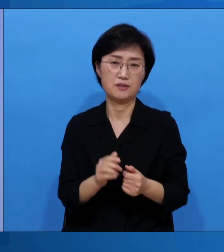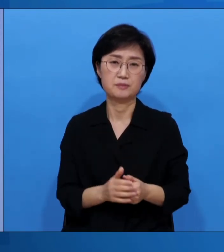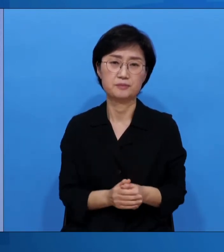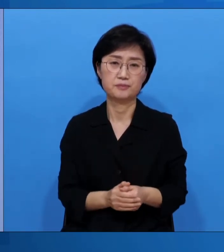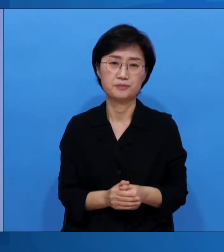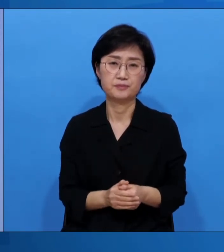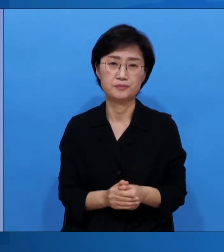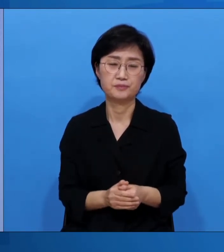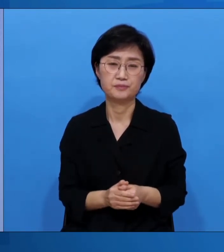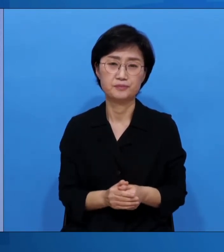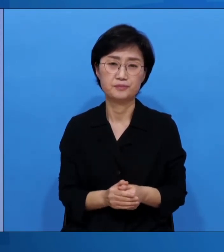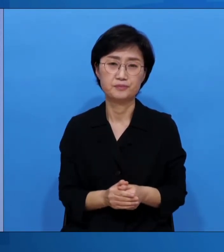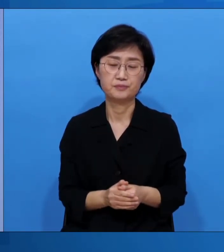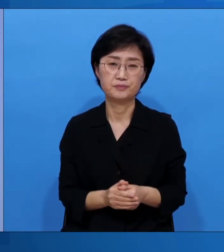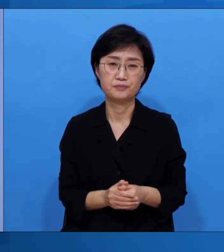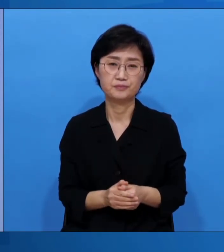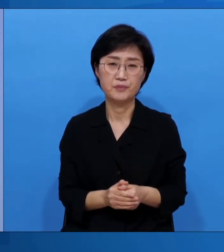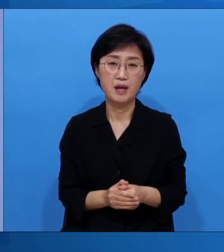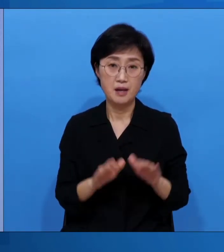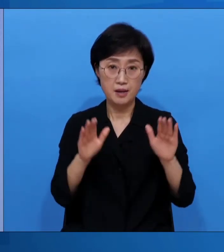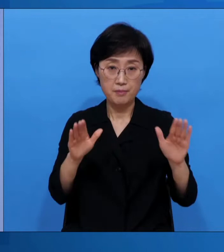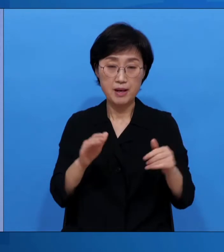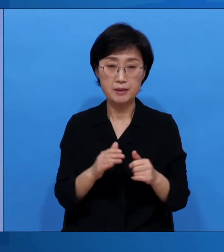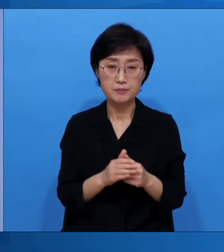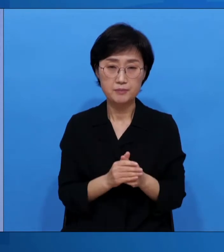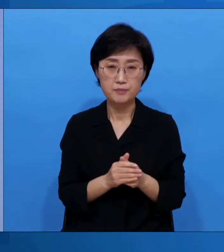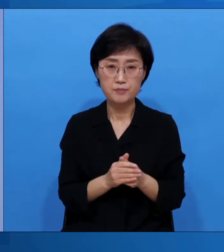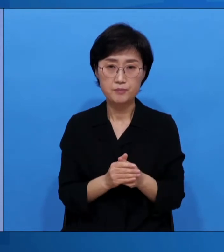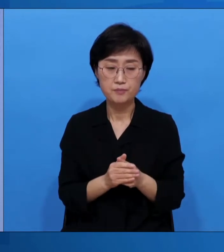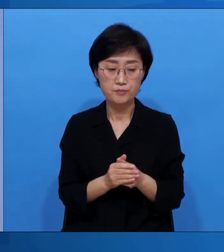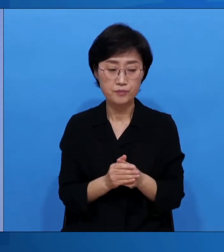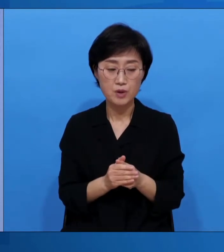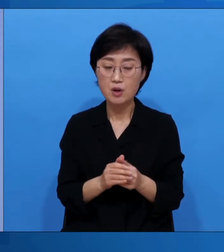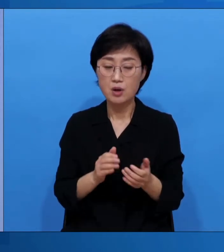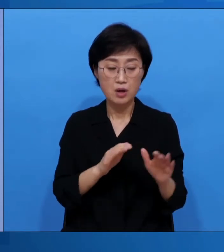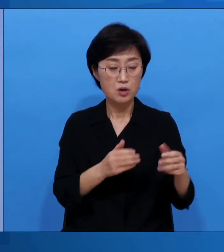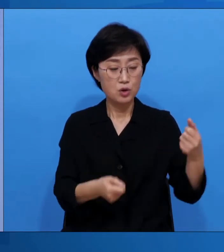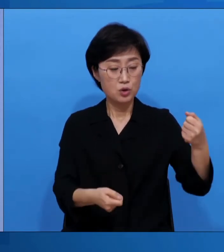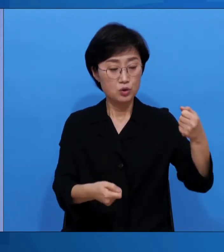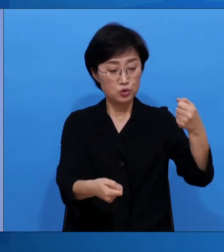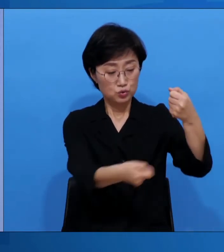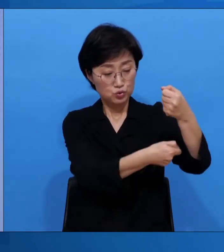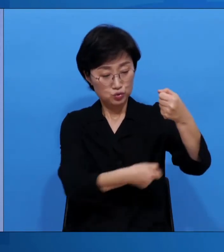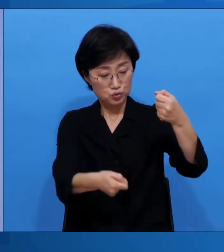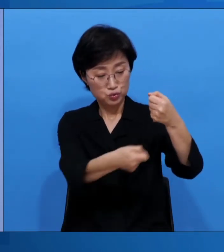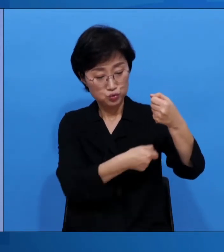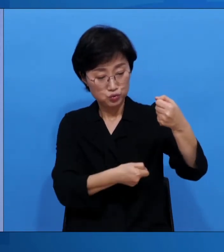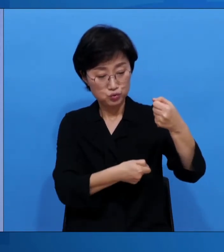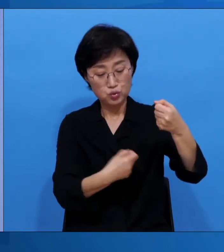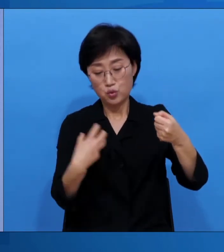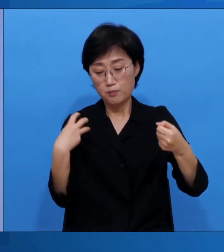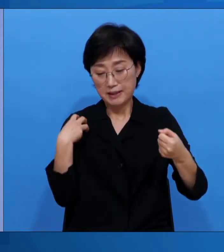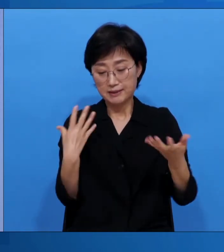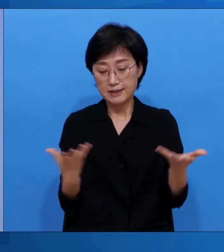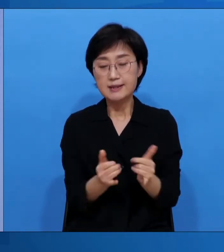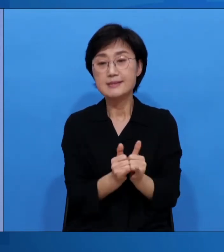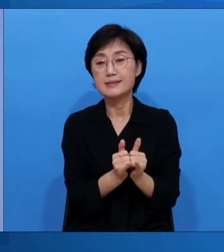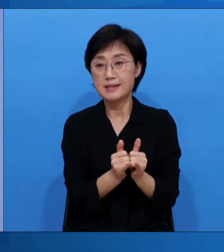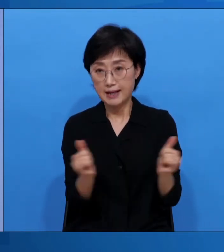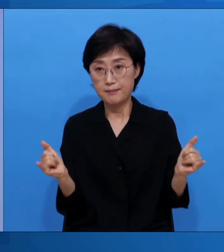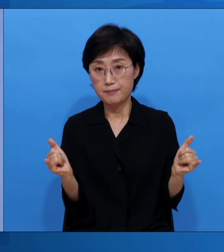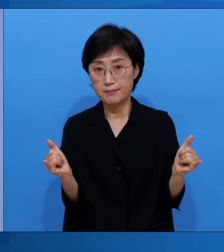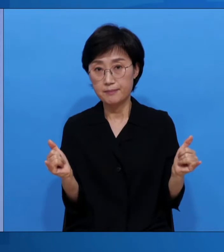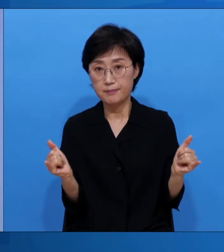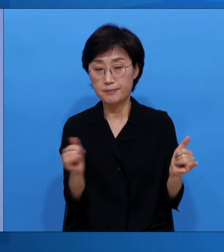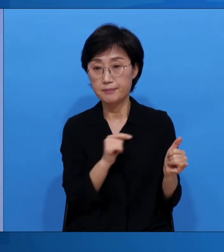이건 보좌하고 나라하고 조금 다르죠. 뭐냐? 추수할 일꾼. And so this is very different from the blessings of the throne because this is the